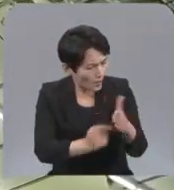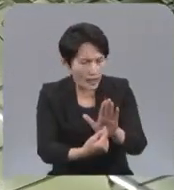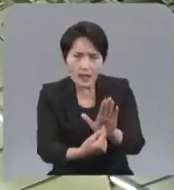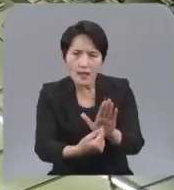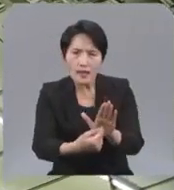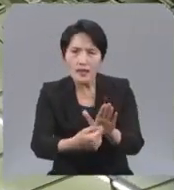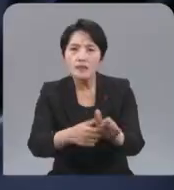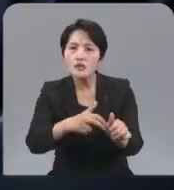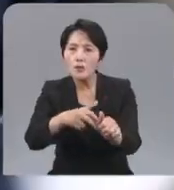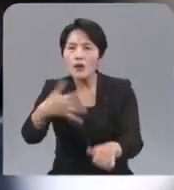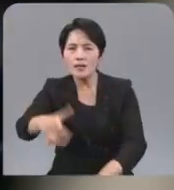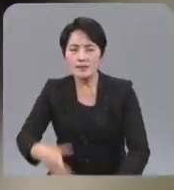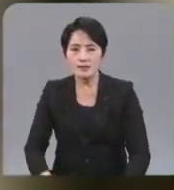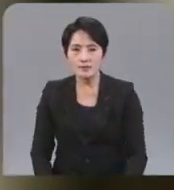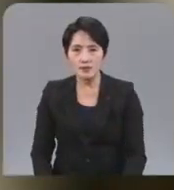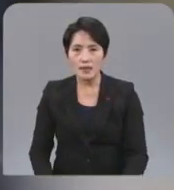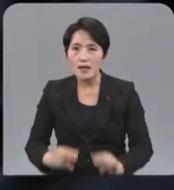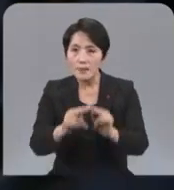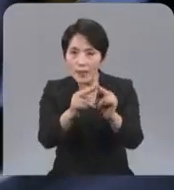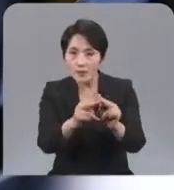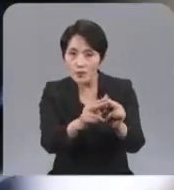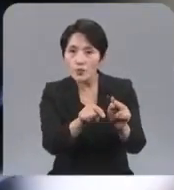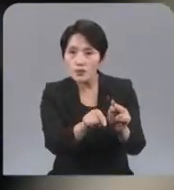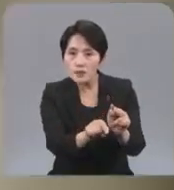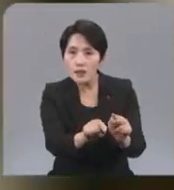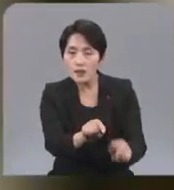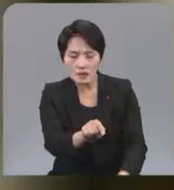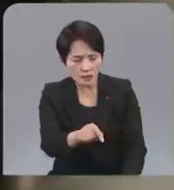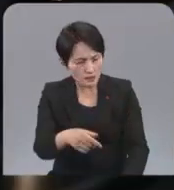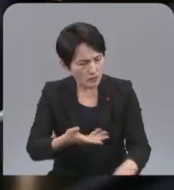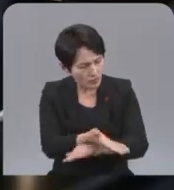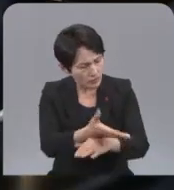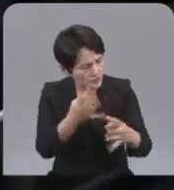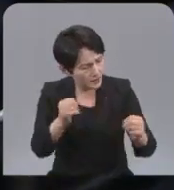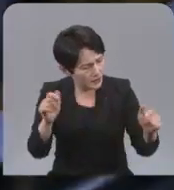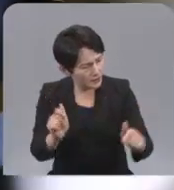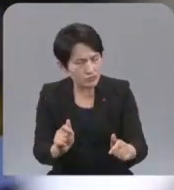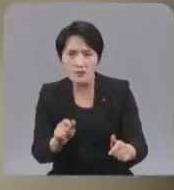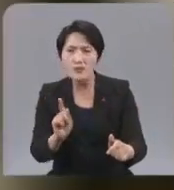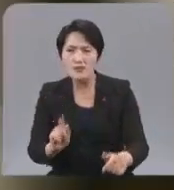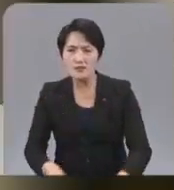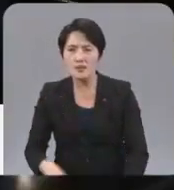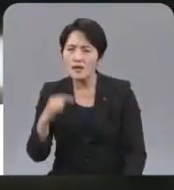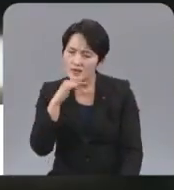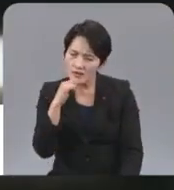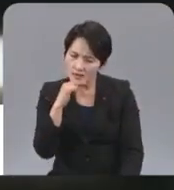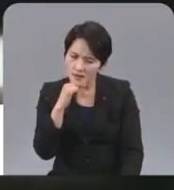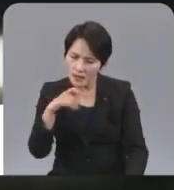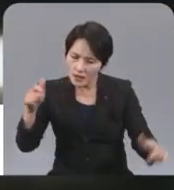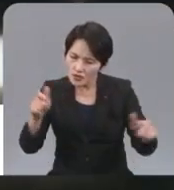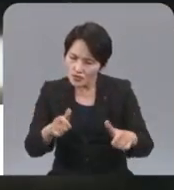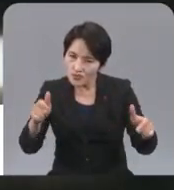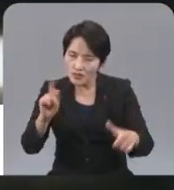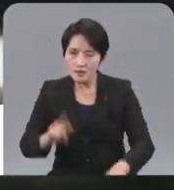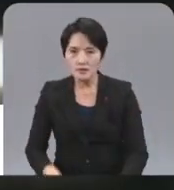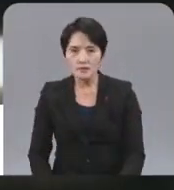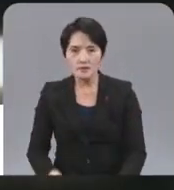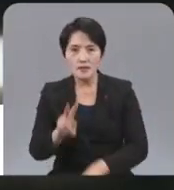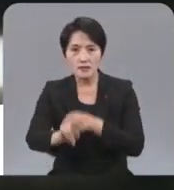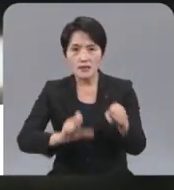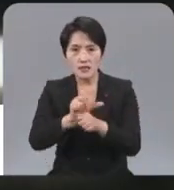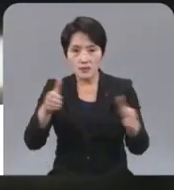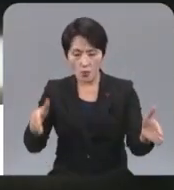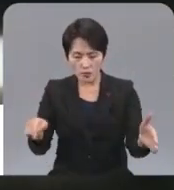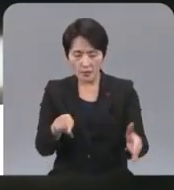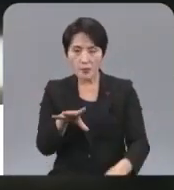は業績が回復傾向を示していて去年10月から12月の営業利益は前の3ヶ月